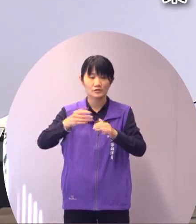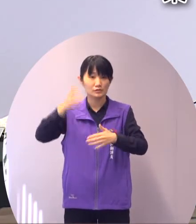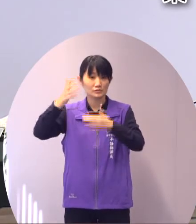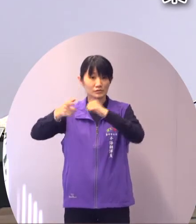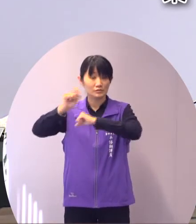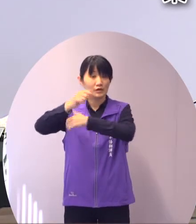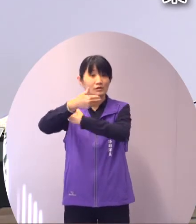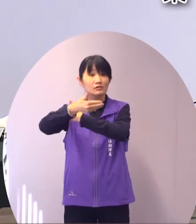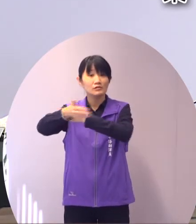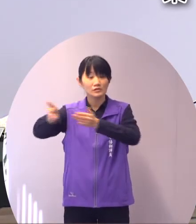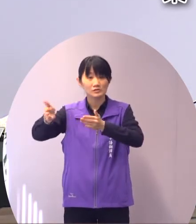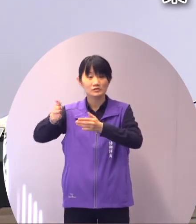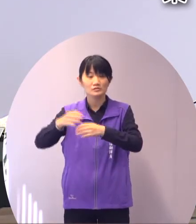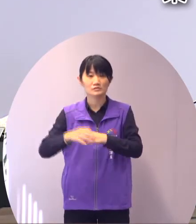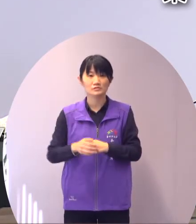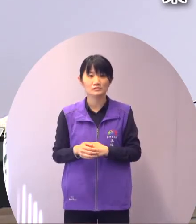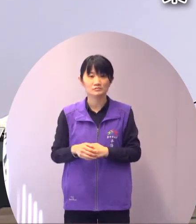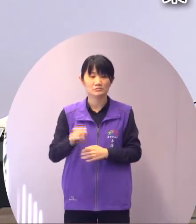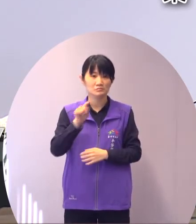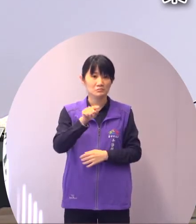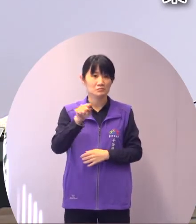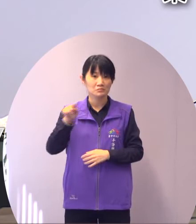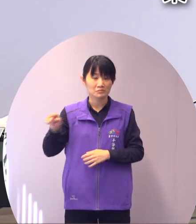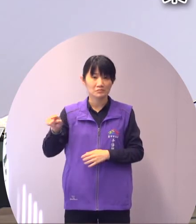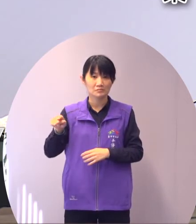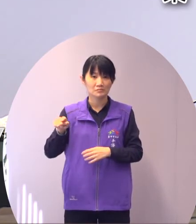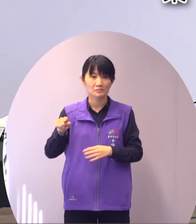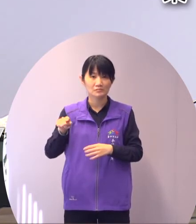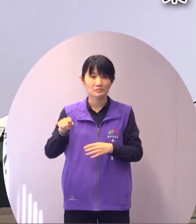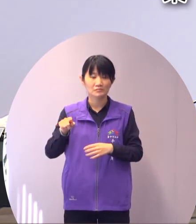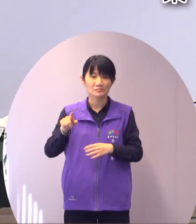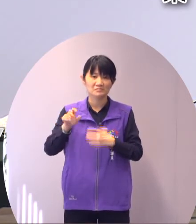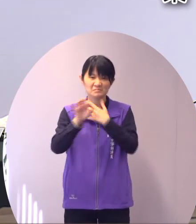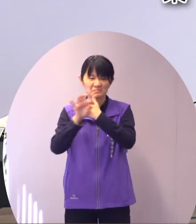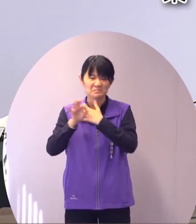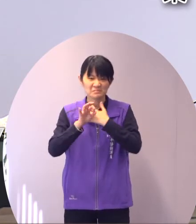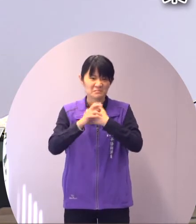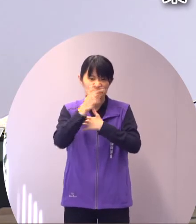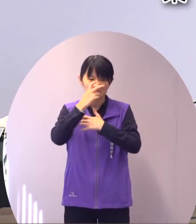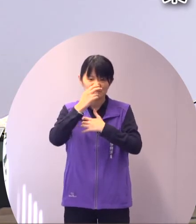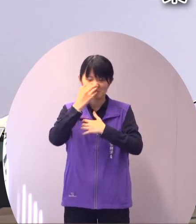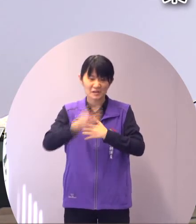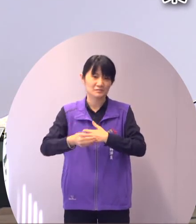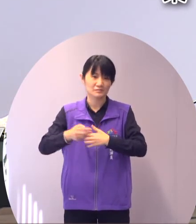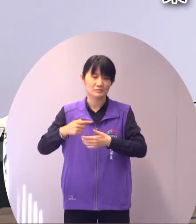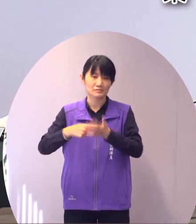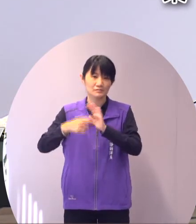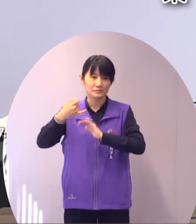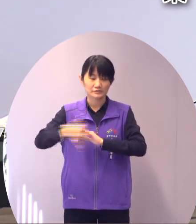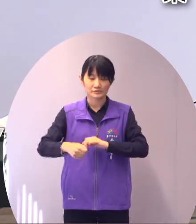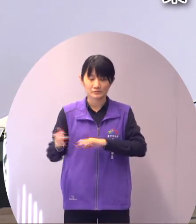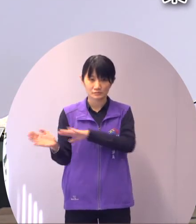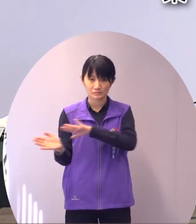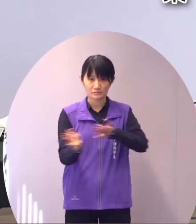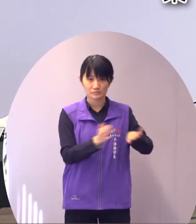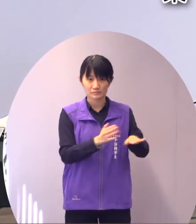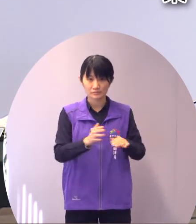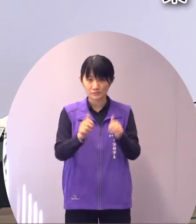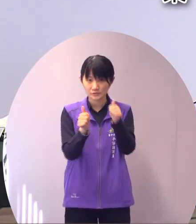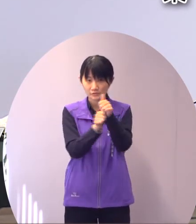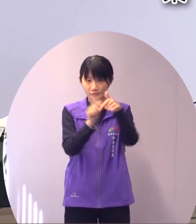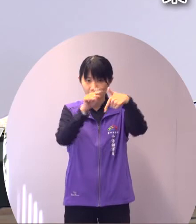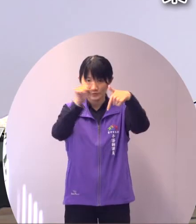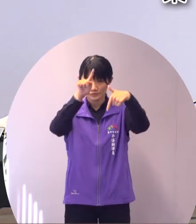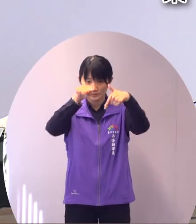办公室，就是参事参议的办公室那边表现的不太好。开启复建原民